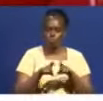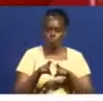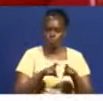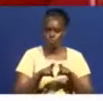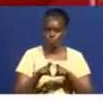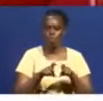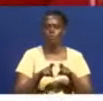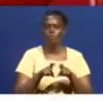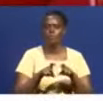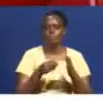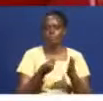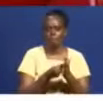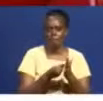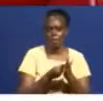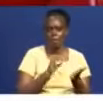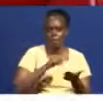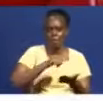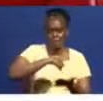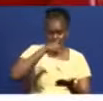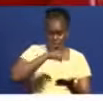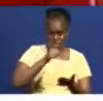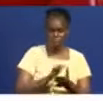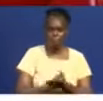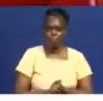mimi nimezungumzia